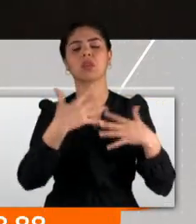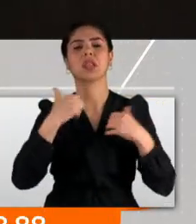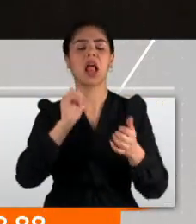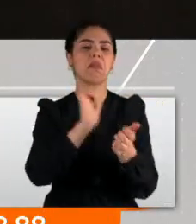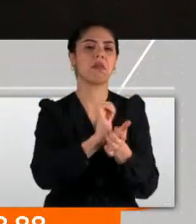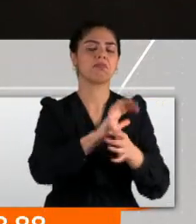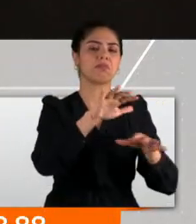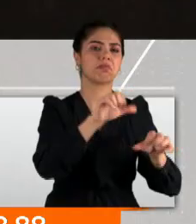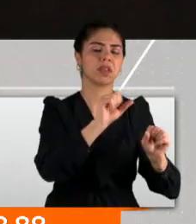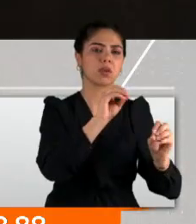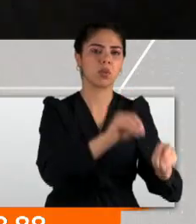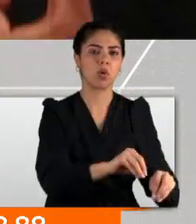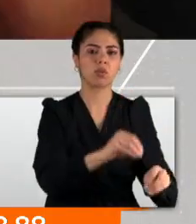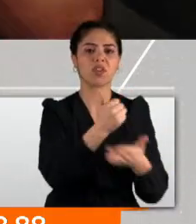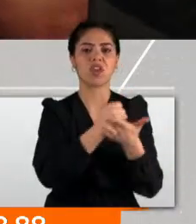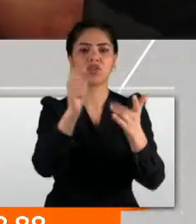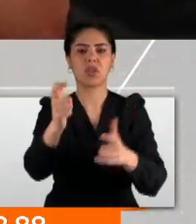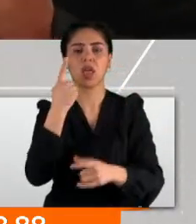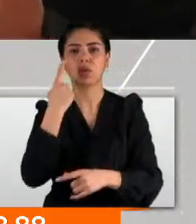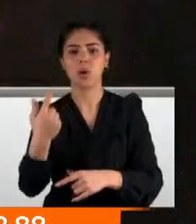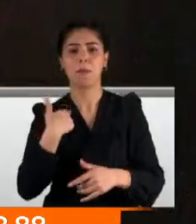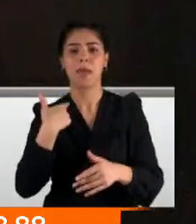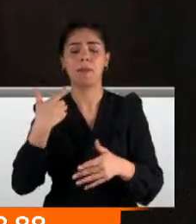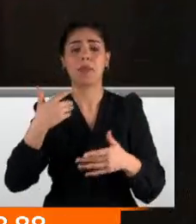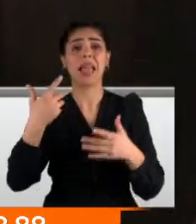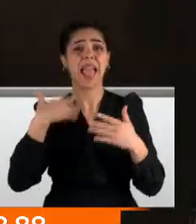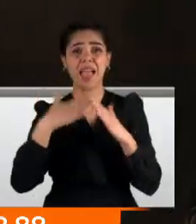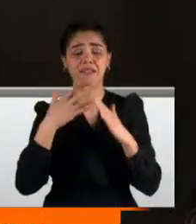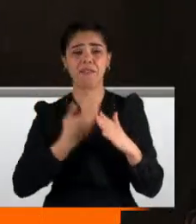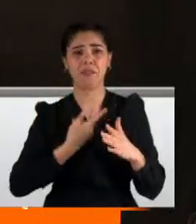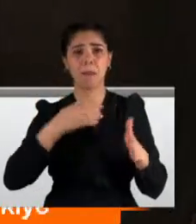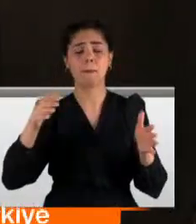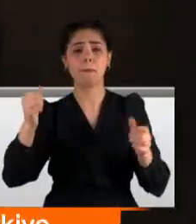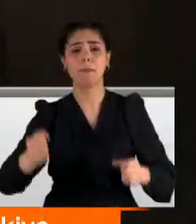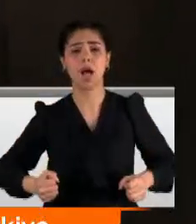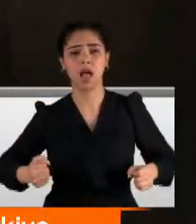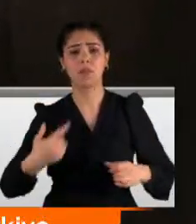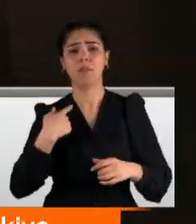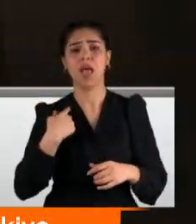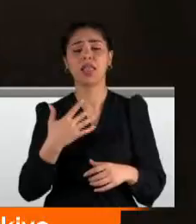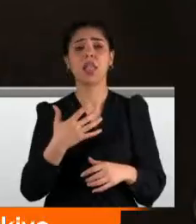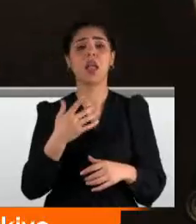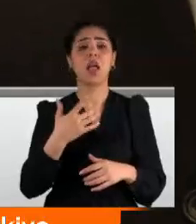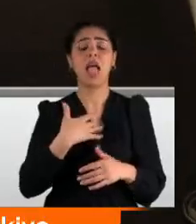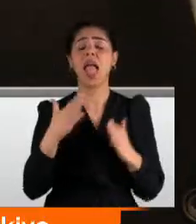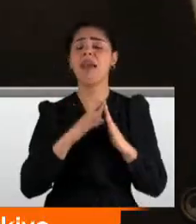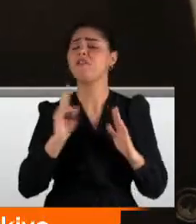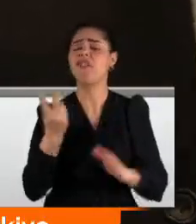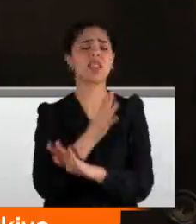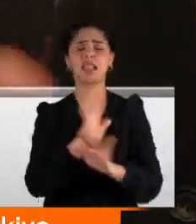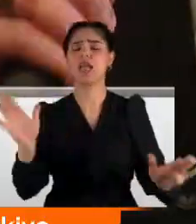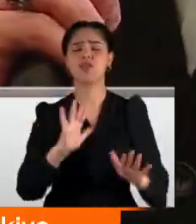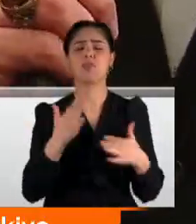ocağı, cami, yeşil alan gösterilmiş. Benim evime şu anda park yapmış. Ben bu yaştan canıma vazgeçiyorum, evime vazgeçmiyorum. Bir